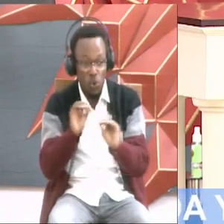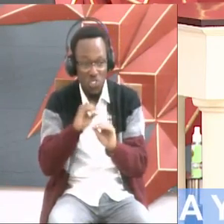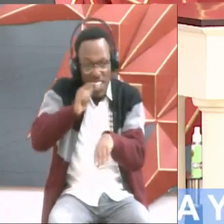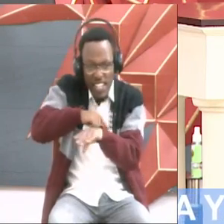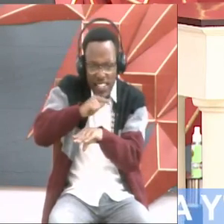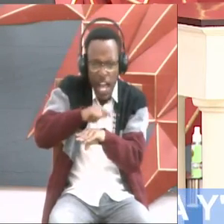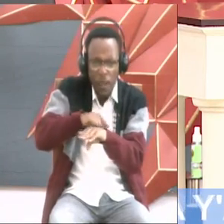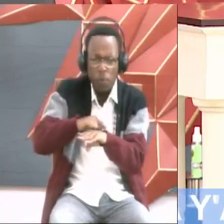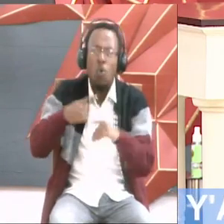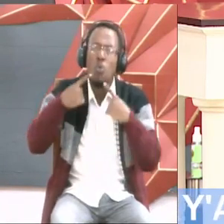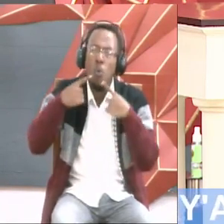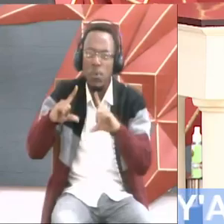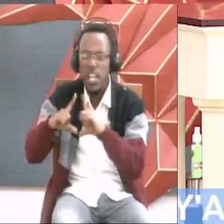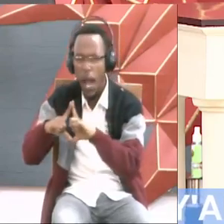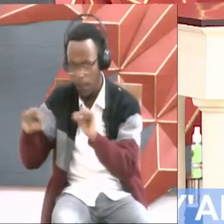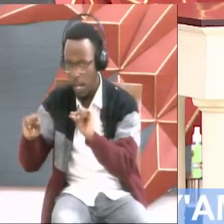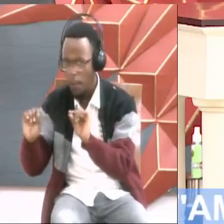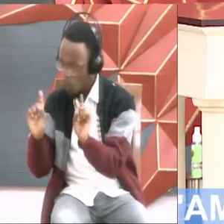kubyinjizwamo.